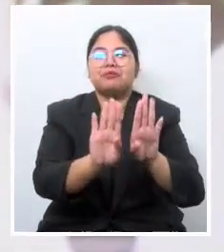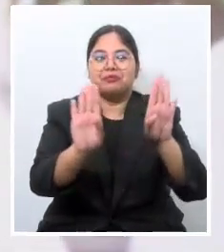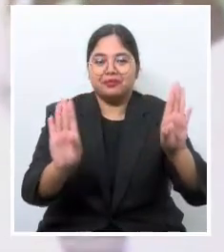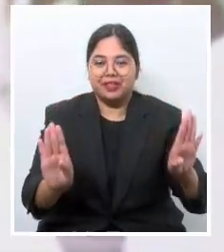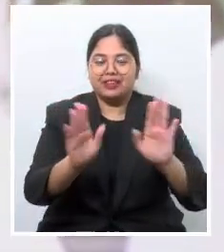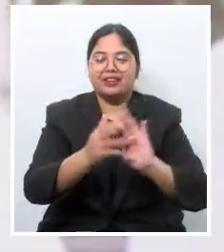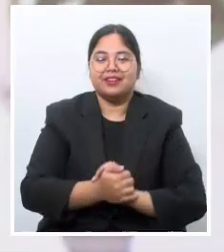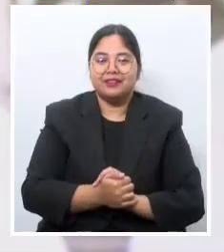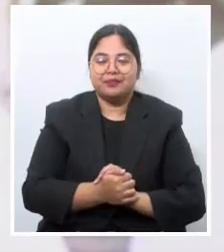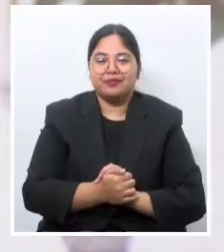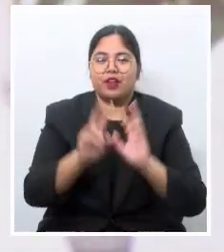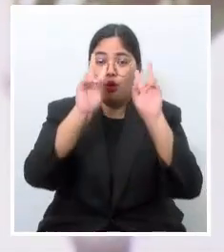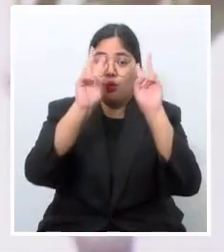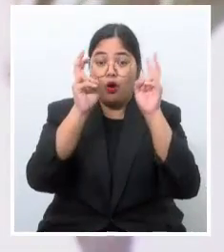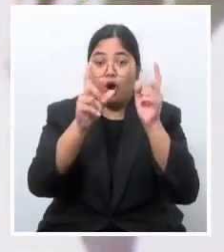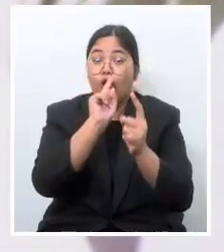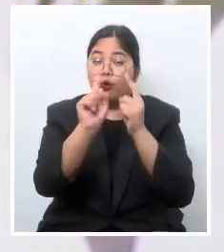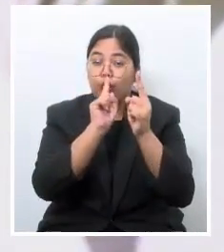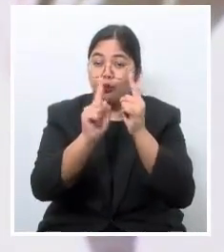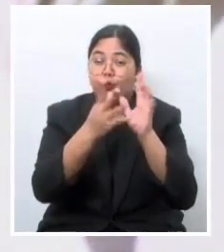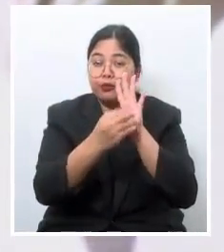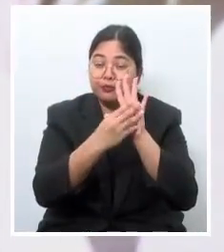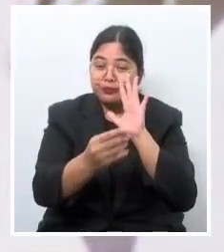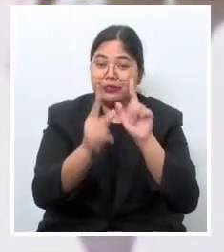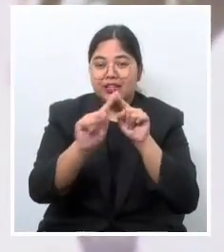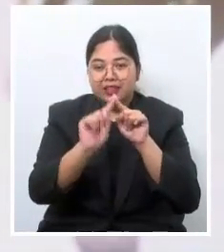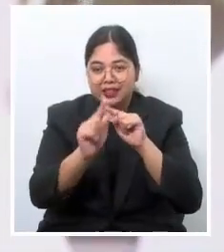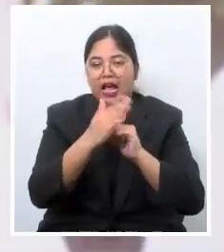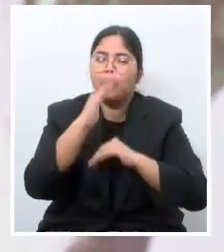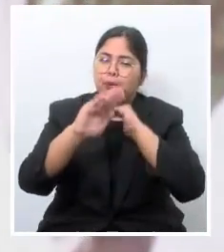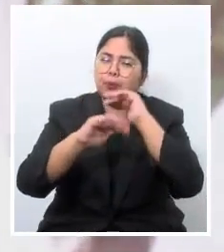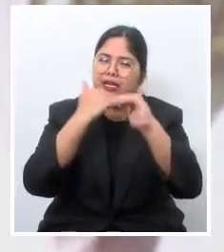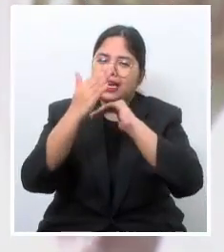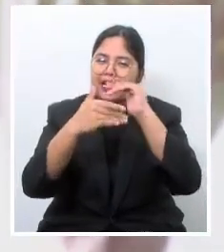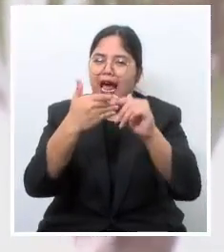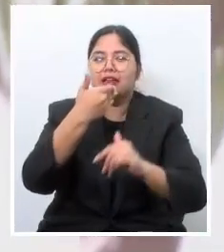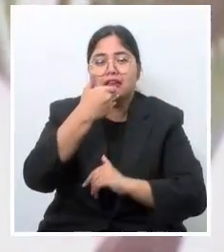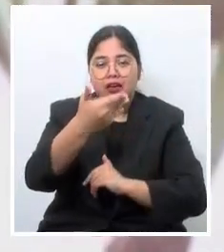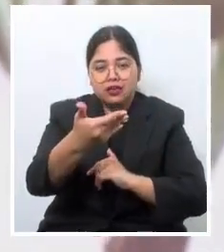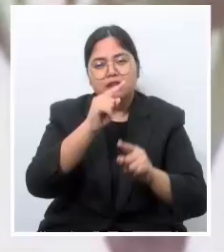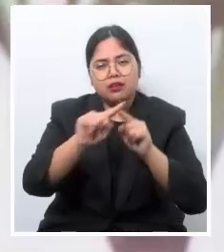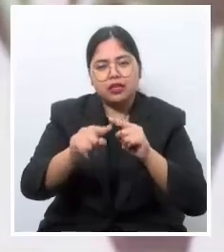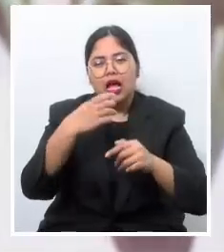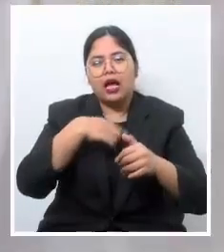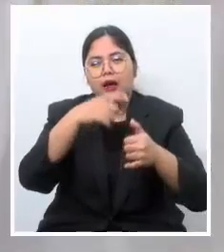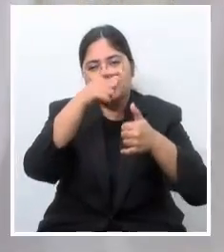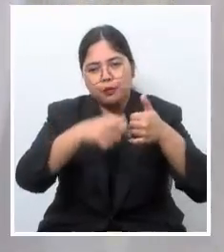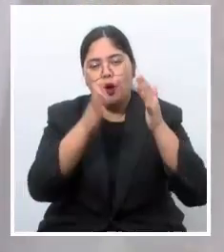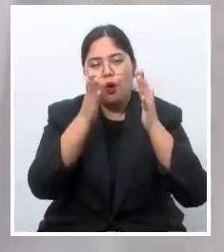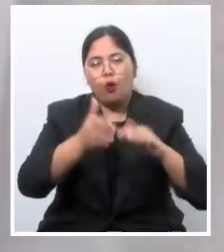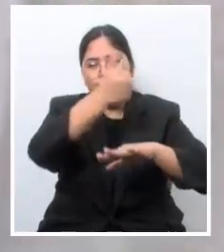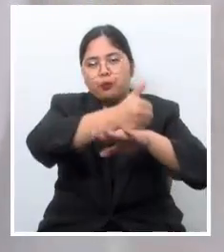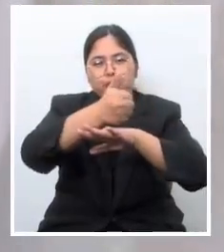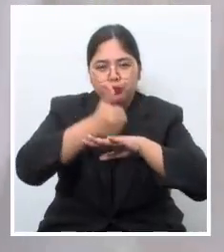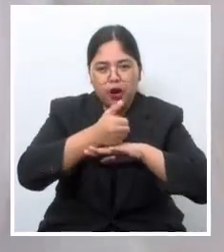เปิดมีหัวข้อสัมมนาคือไทยรัฐวิทยากับการพัฒนาที่ยั่งยืนเพื่อมุ่งเน้นให้ผู้บริหารนำ